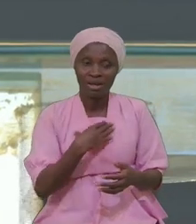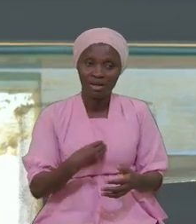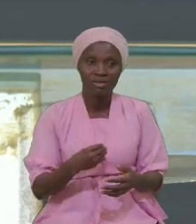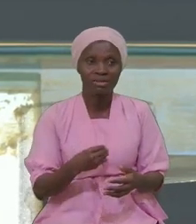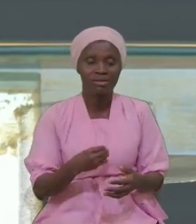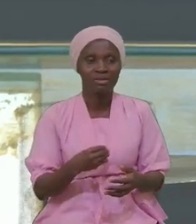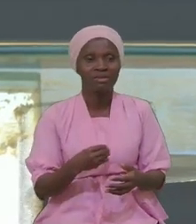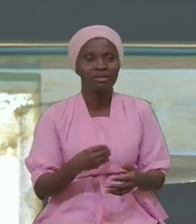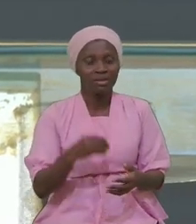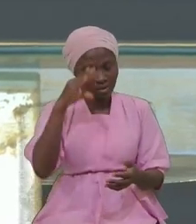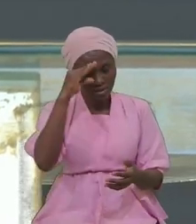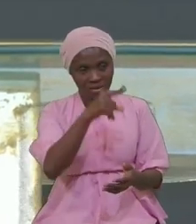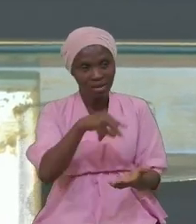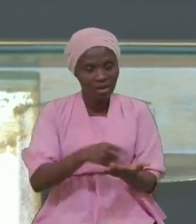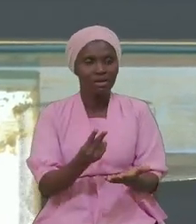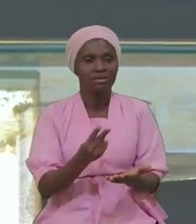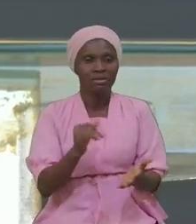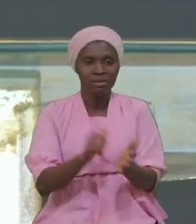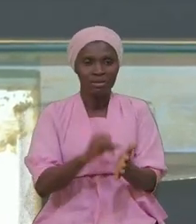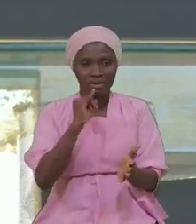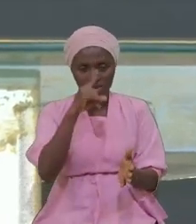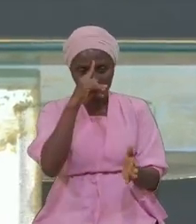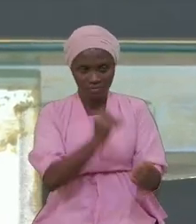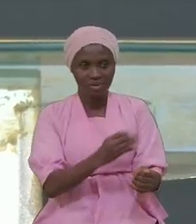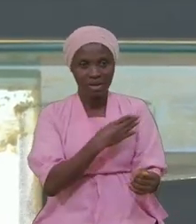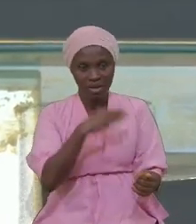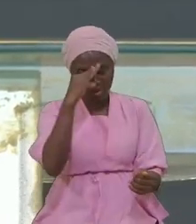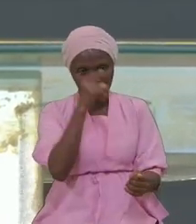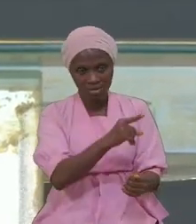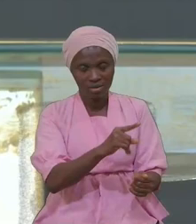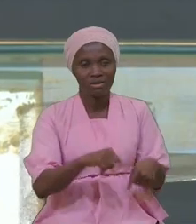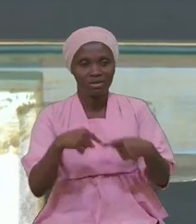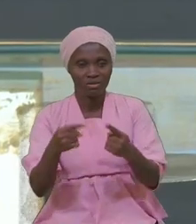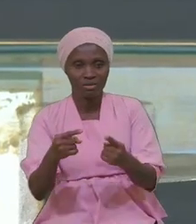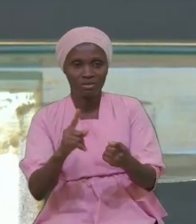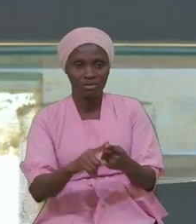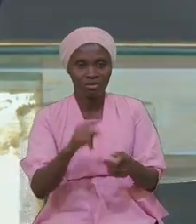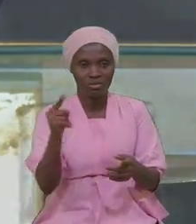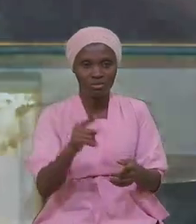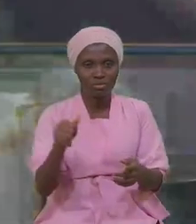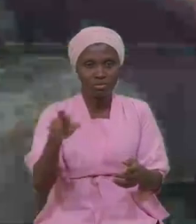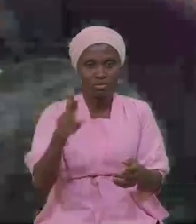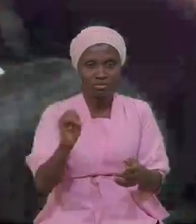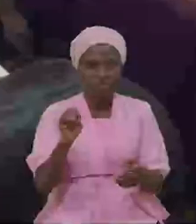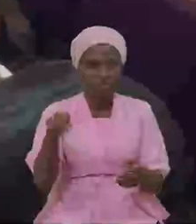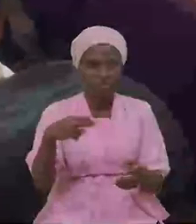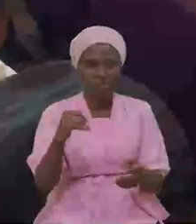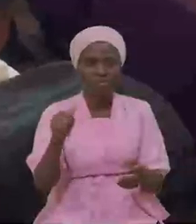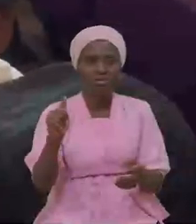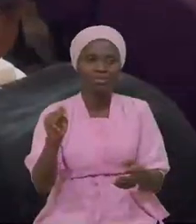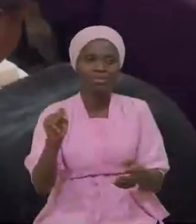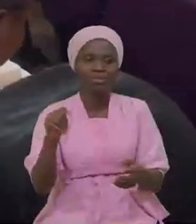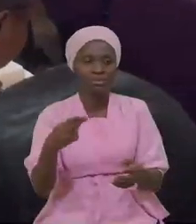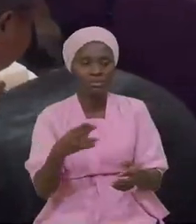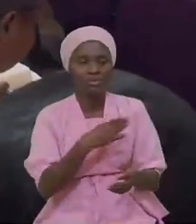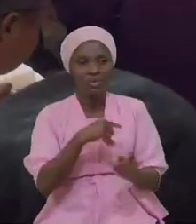Tu lui as donné l'ordre de me nourrir. Quel est son nom? Quel est son nom? Elle vit où? Il est allé à Sarepta. Il se leva